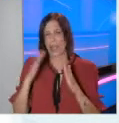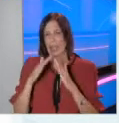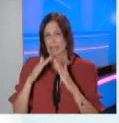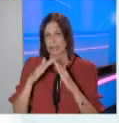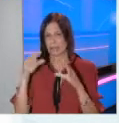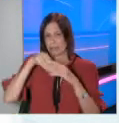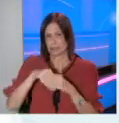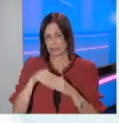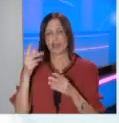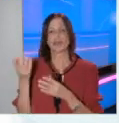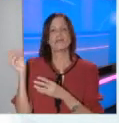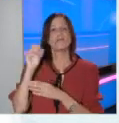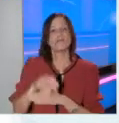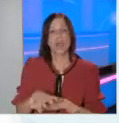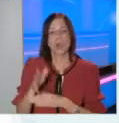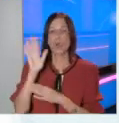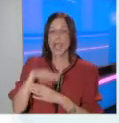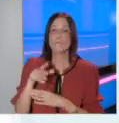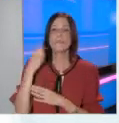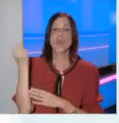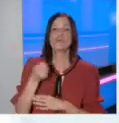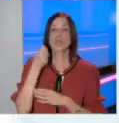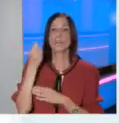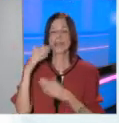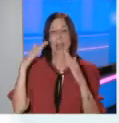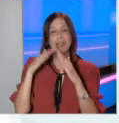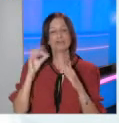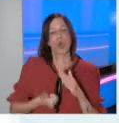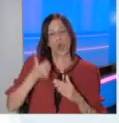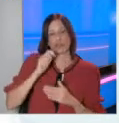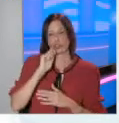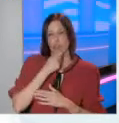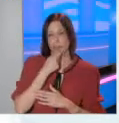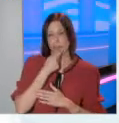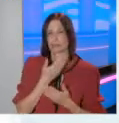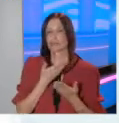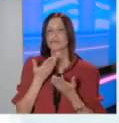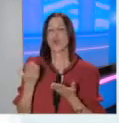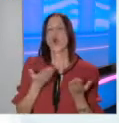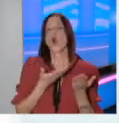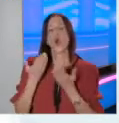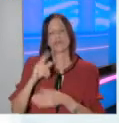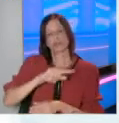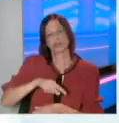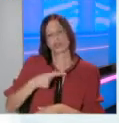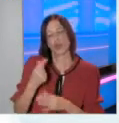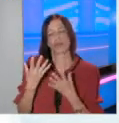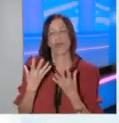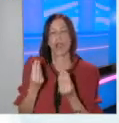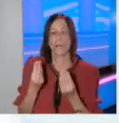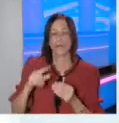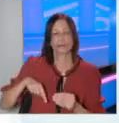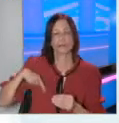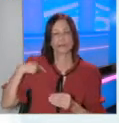ארגמן, נכחו גם הם ביום שבת בביתו של ראש השב"כ. האורחים נכחו במשך שעות רבות.